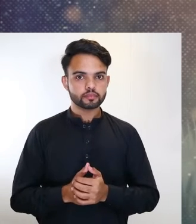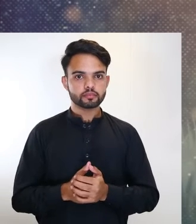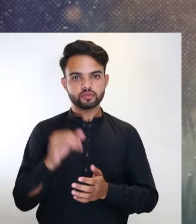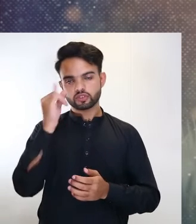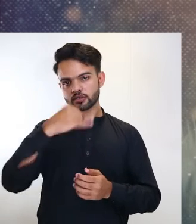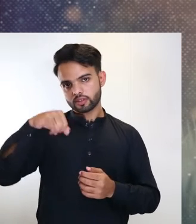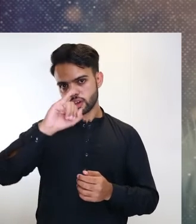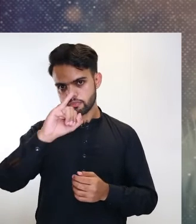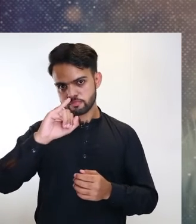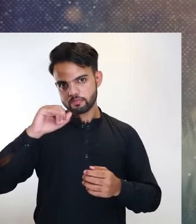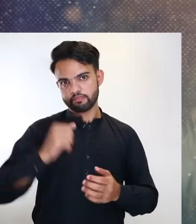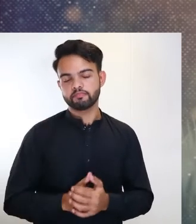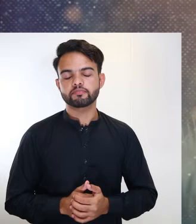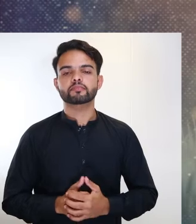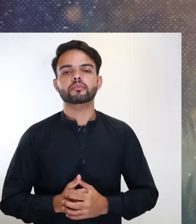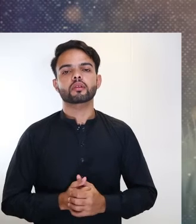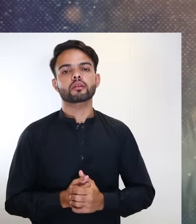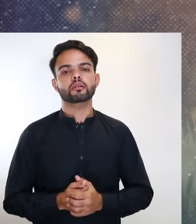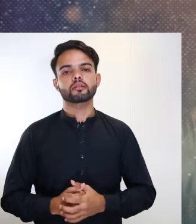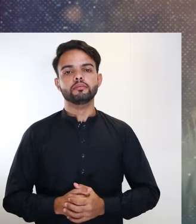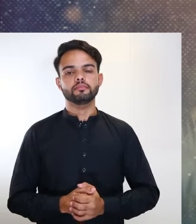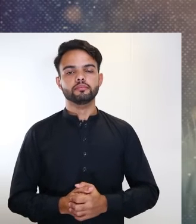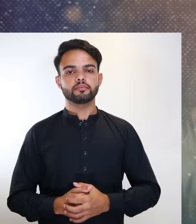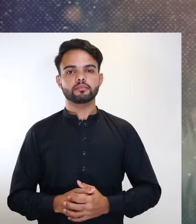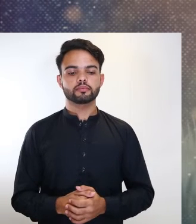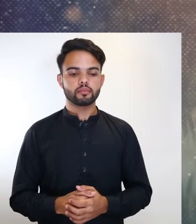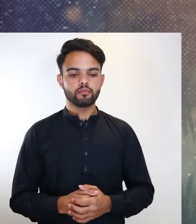जीम, दुरुस्त जवाब है।